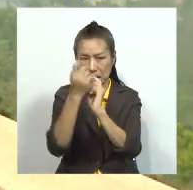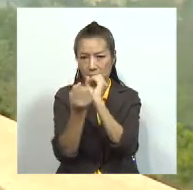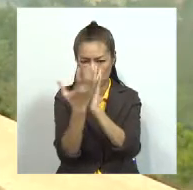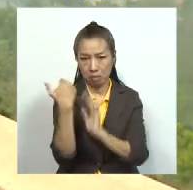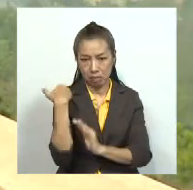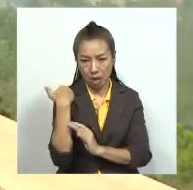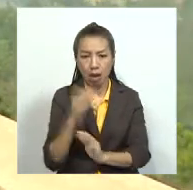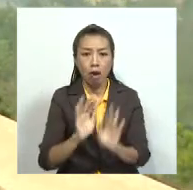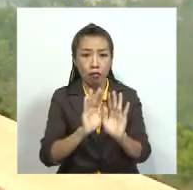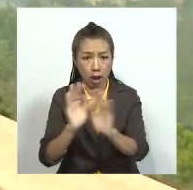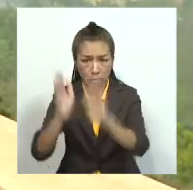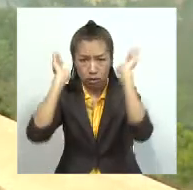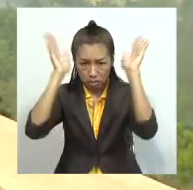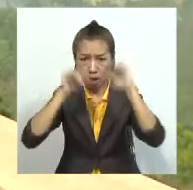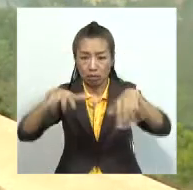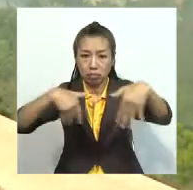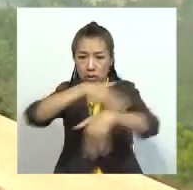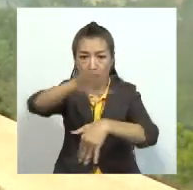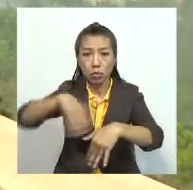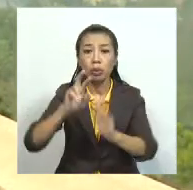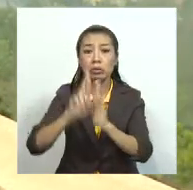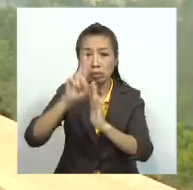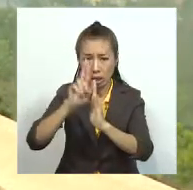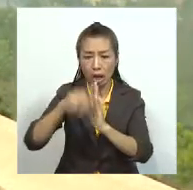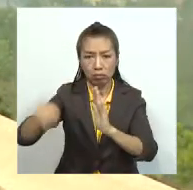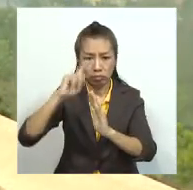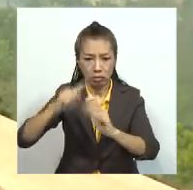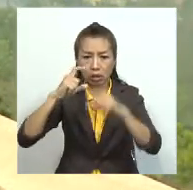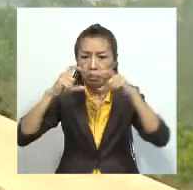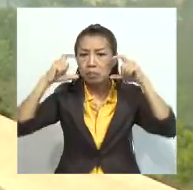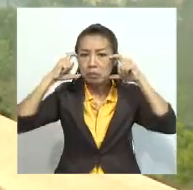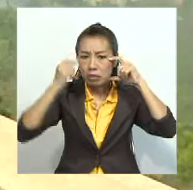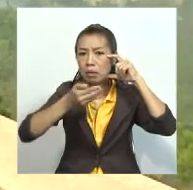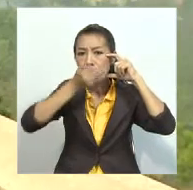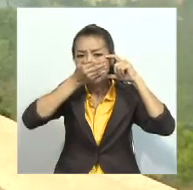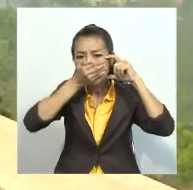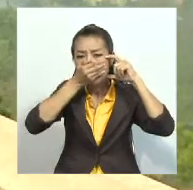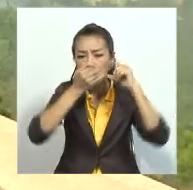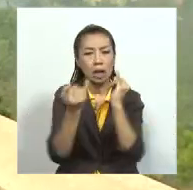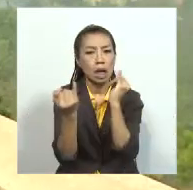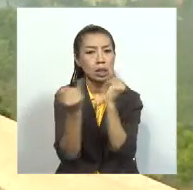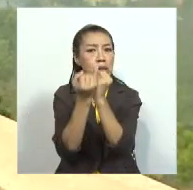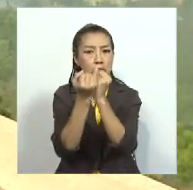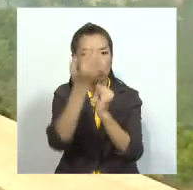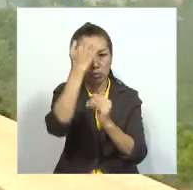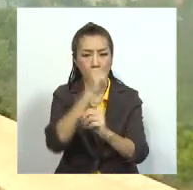ขอฝากรณรงค์หรือว่าเชิญชวนประชาชนพี่น้องในจังหวัดเชียงรายให้สวมใส่หน้ากากอนามัยให้คุ้นชินเพื่อป้